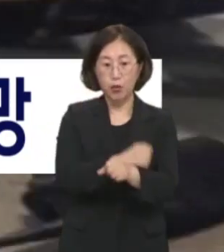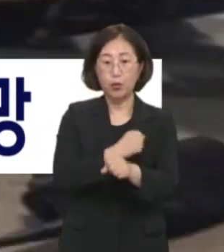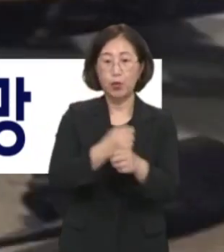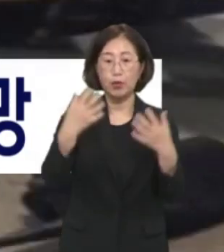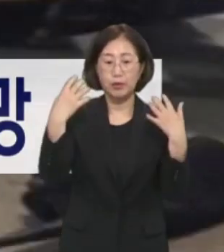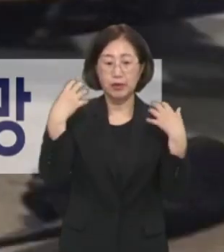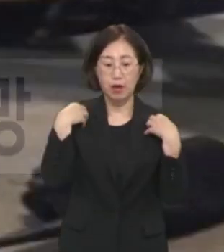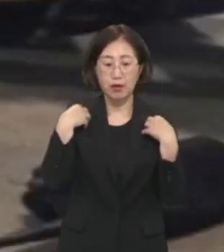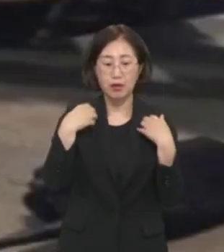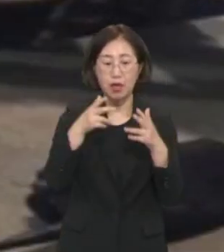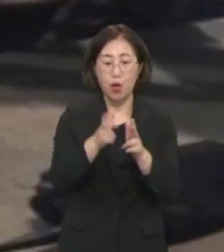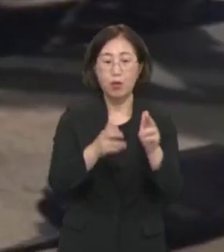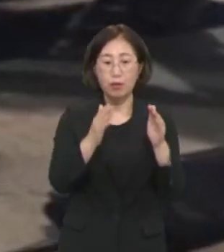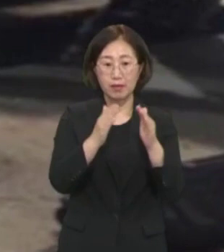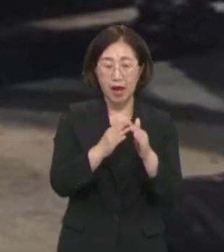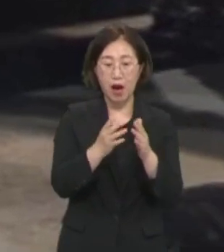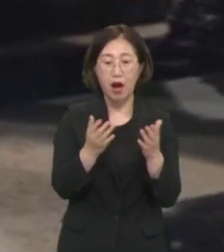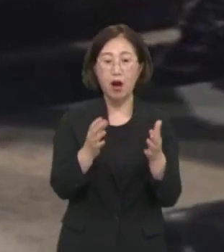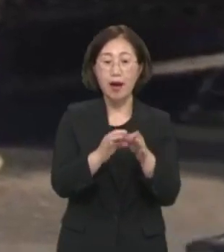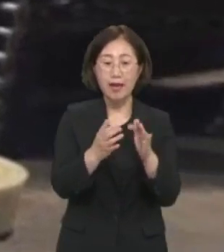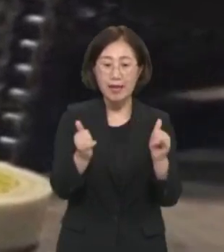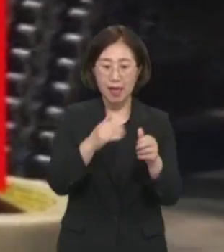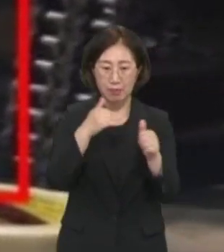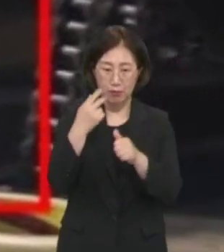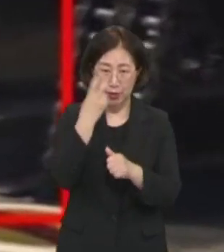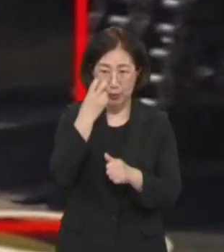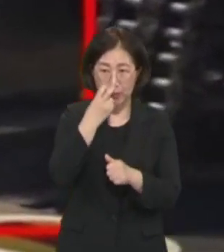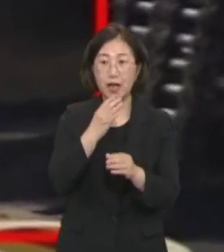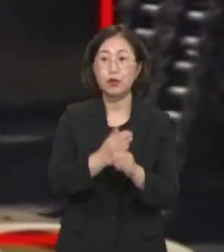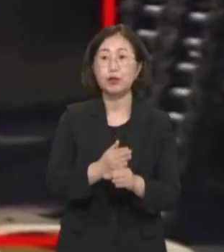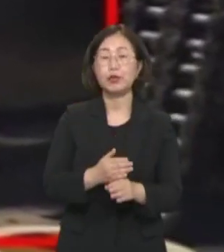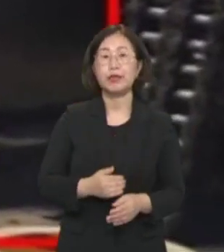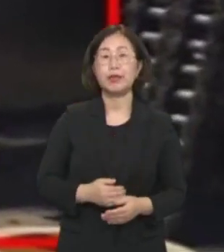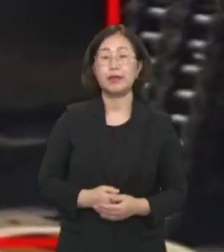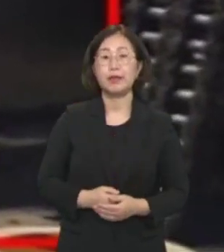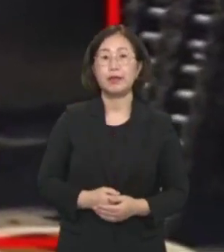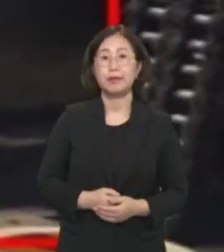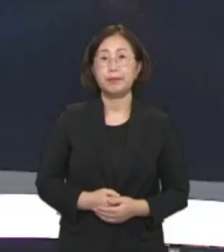노동당국은 공장 관계자를 상대로 정확한 사고 경위를 조사하고 있습니다.